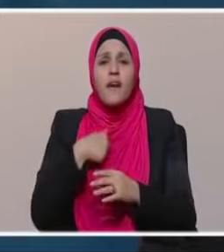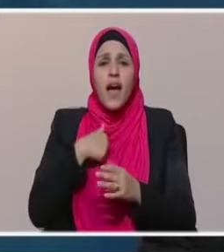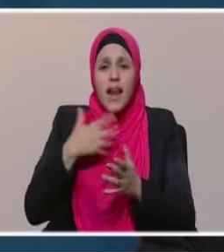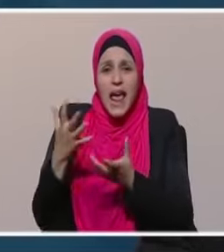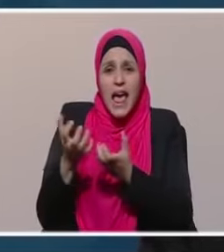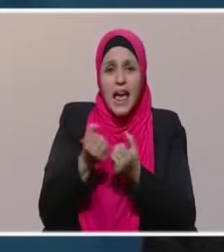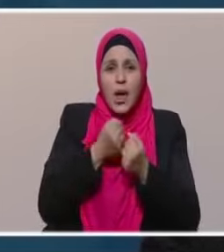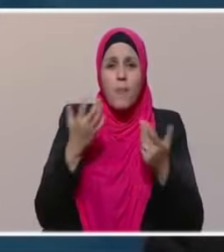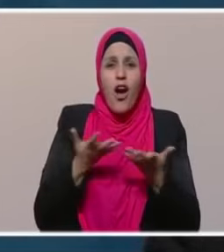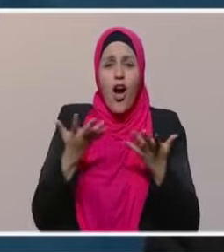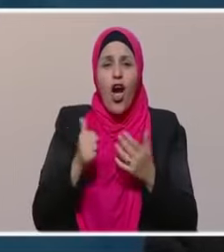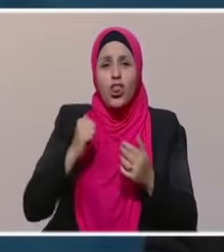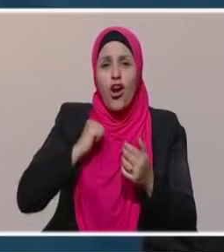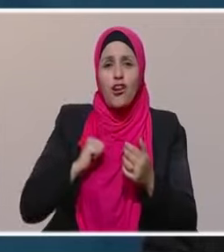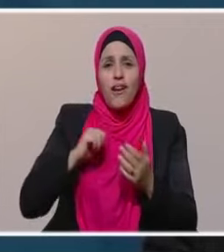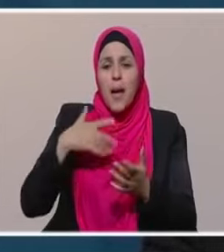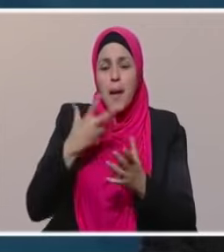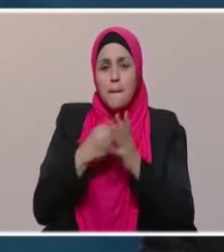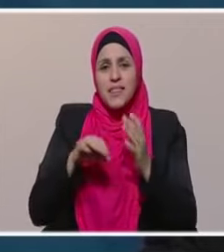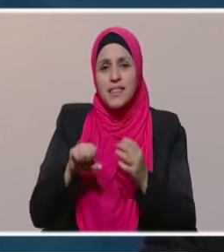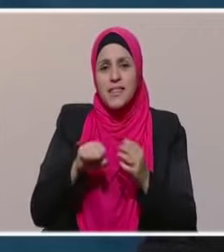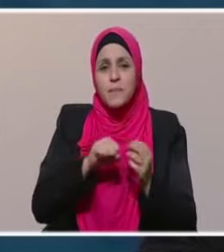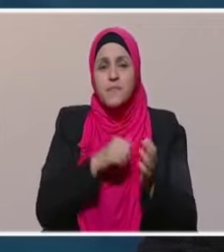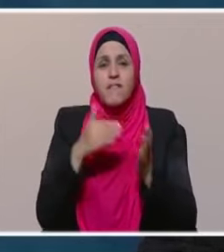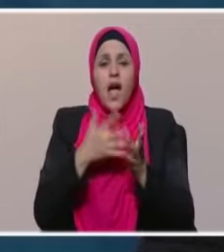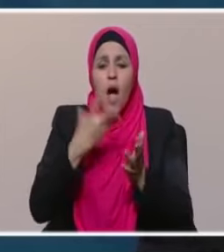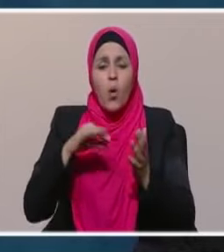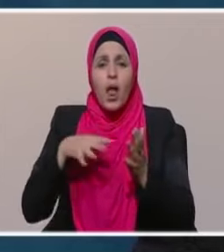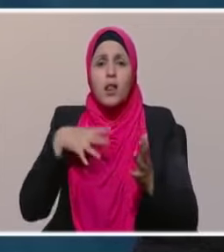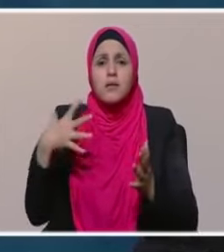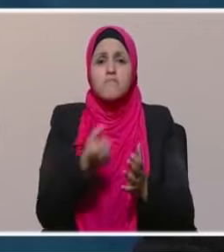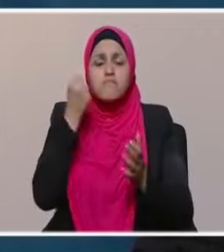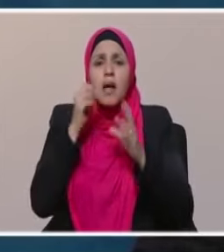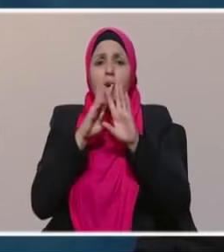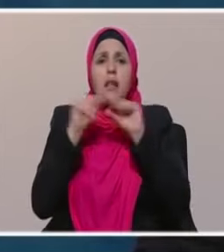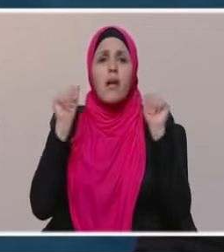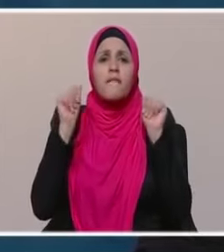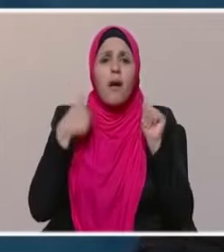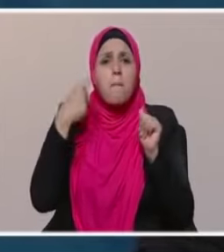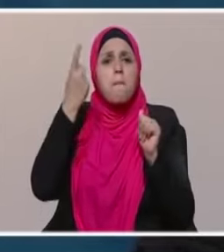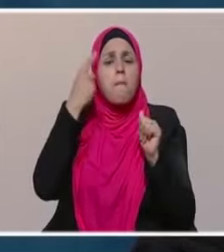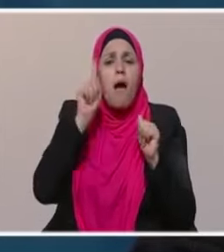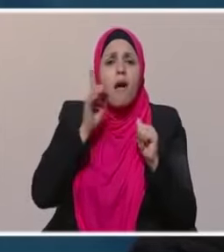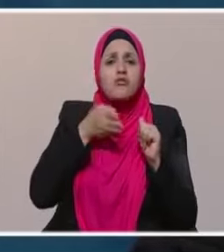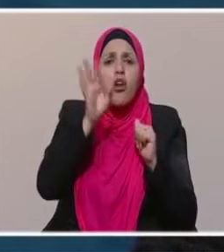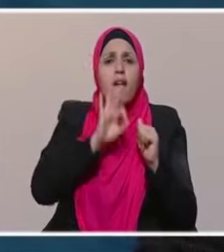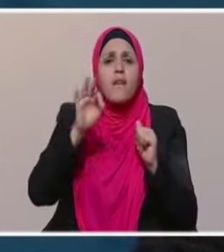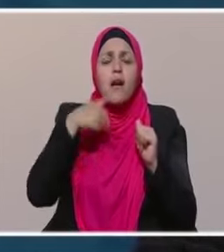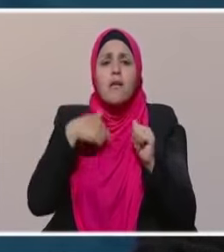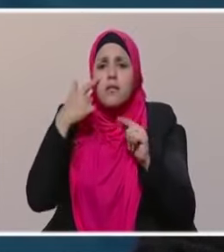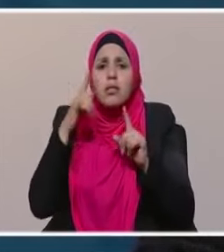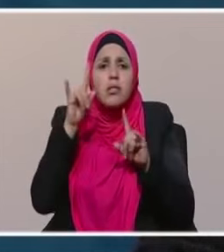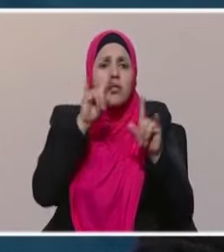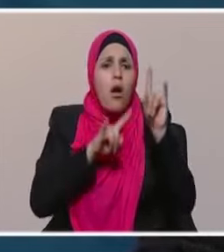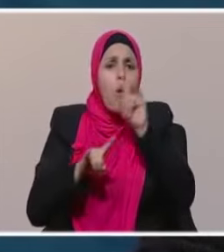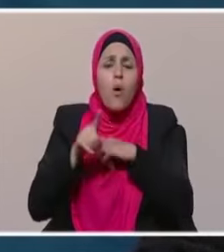الحضانه والبت في ايدي، بصيت لقيته خد العيال واختفى، ما عرفش راح فين. قعدت ادور عليه